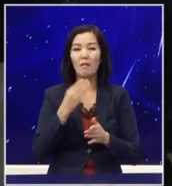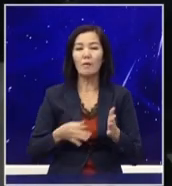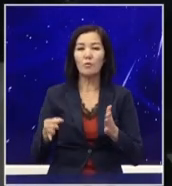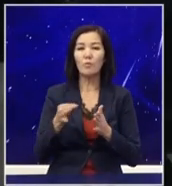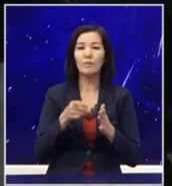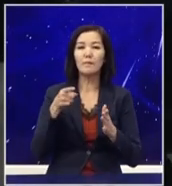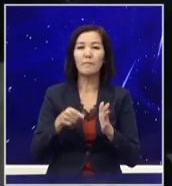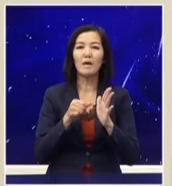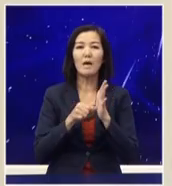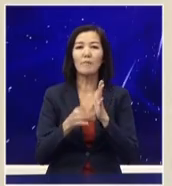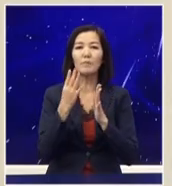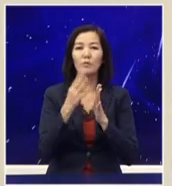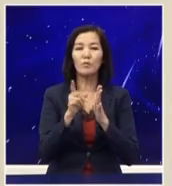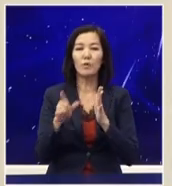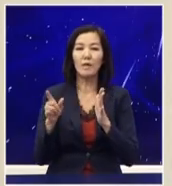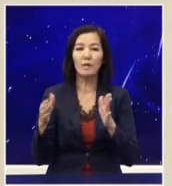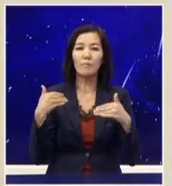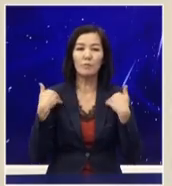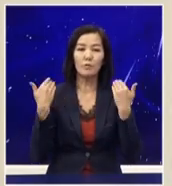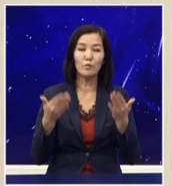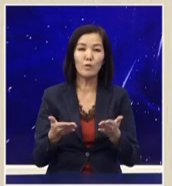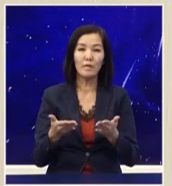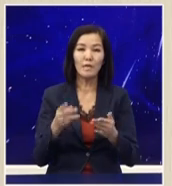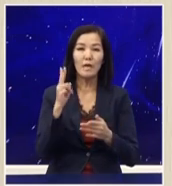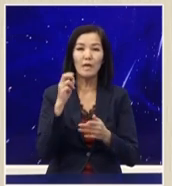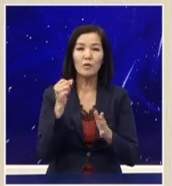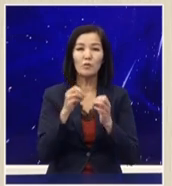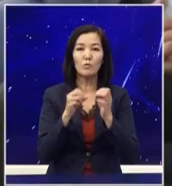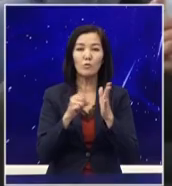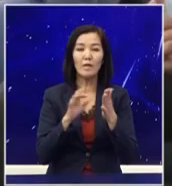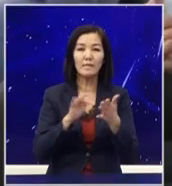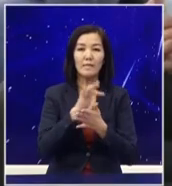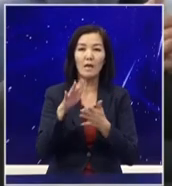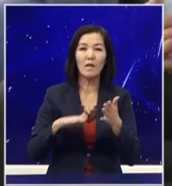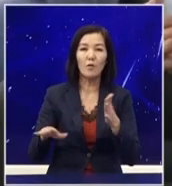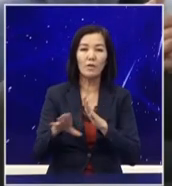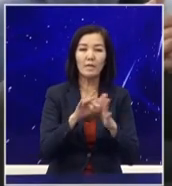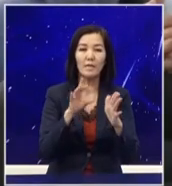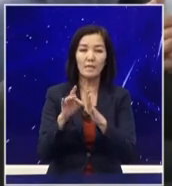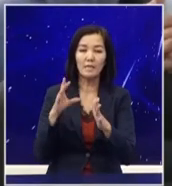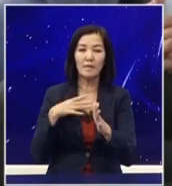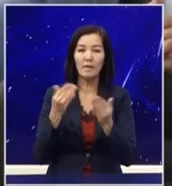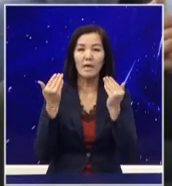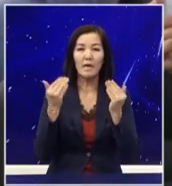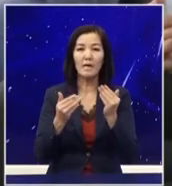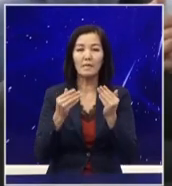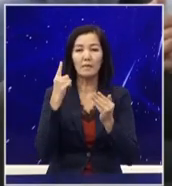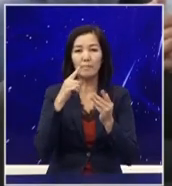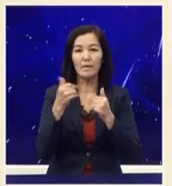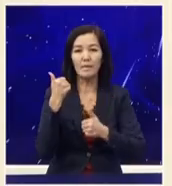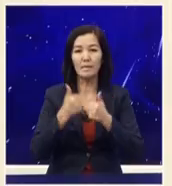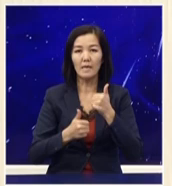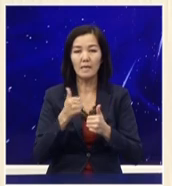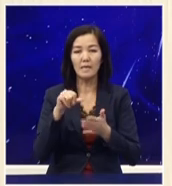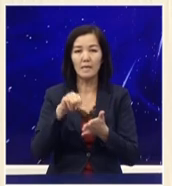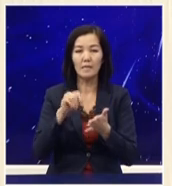праймеризге 1064 адамның кандидатурасы ұсынылды. Оның 216-сы қала аудандардан іріктелмек. Олар қазір пікірсайыс кезеңі бойынша